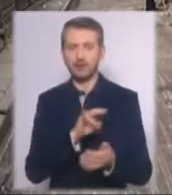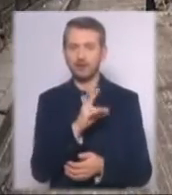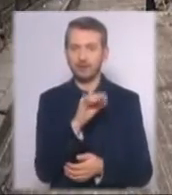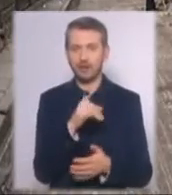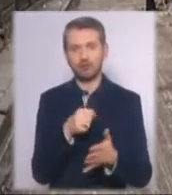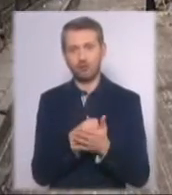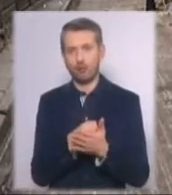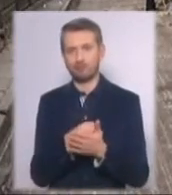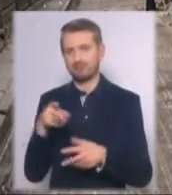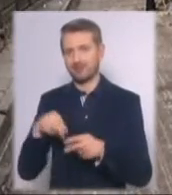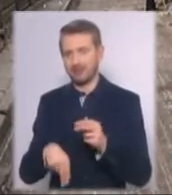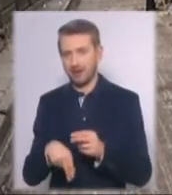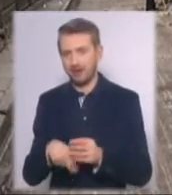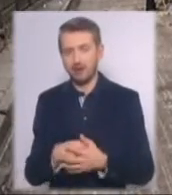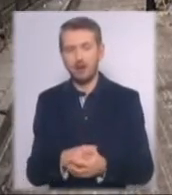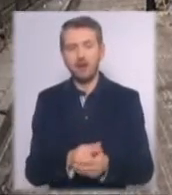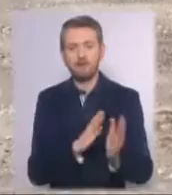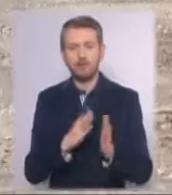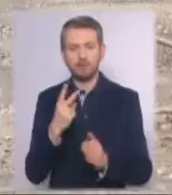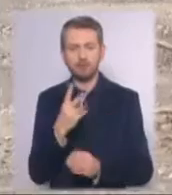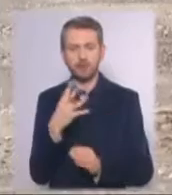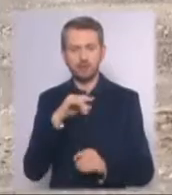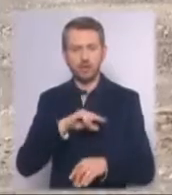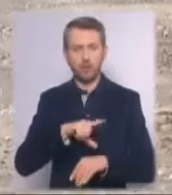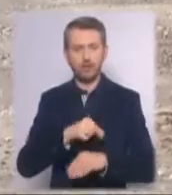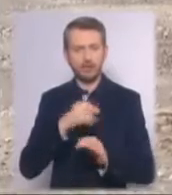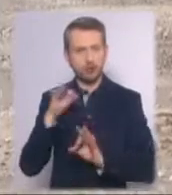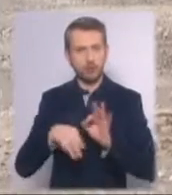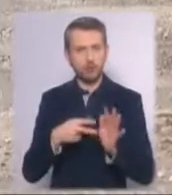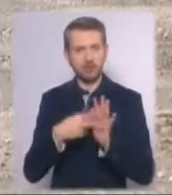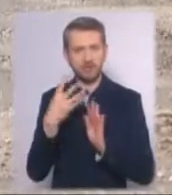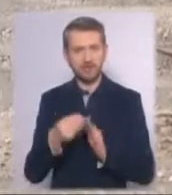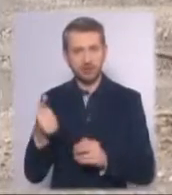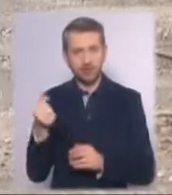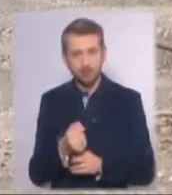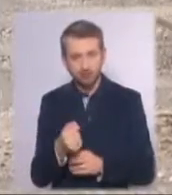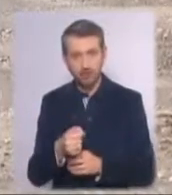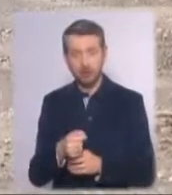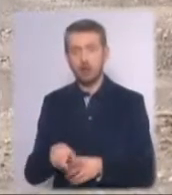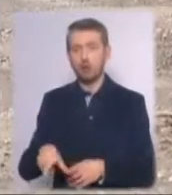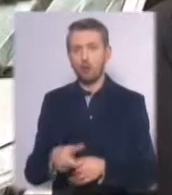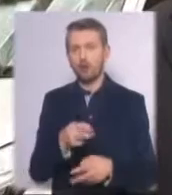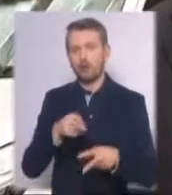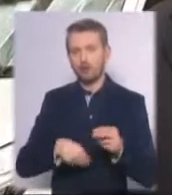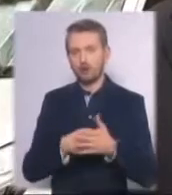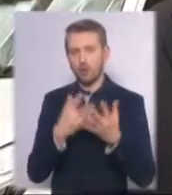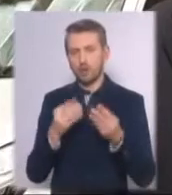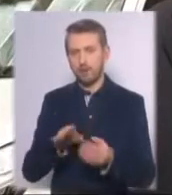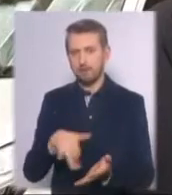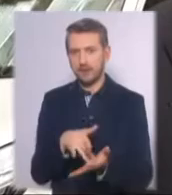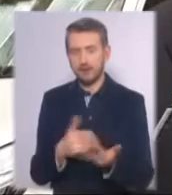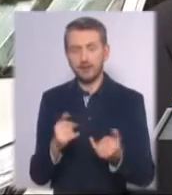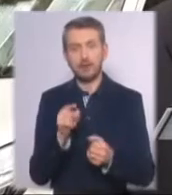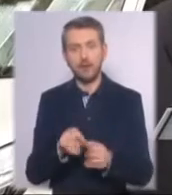зі столиці. У режимі 24 години на добу, 7 днів на тиждень магістраль завершить до Дня міста. Зараз там